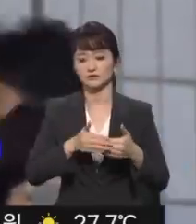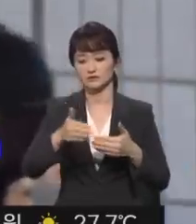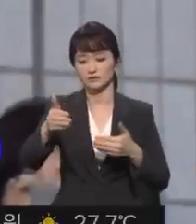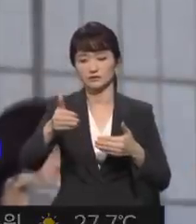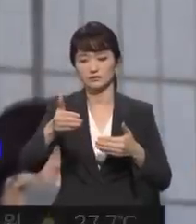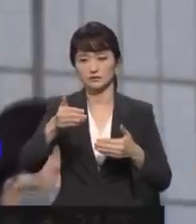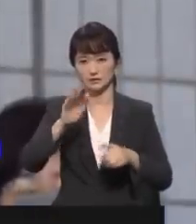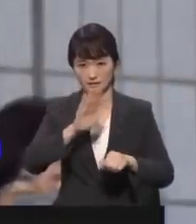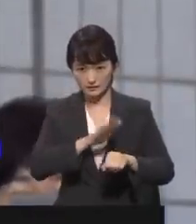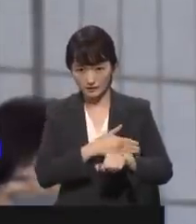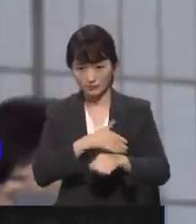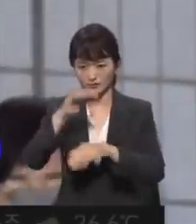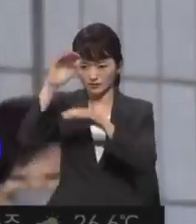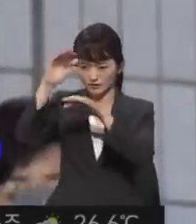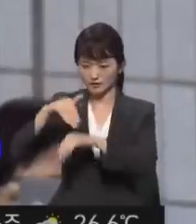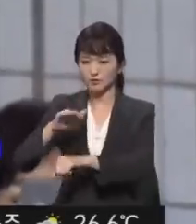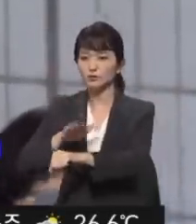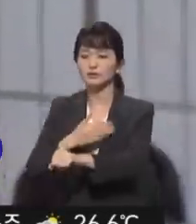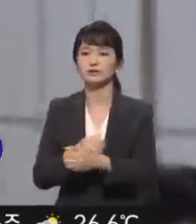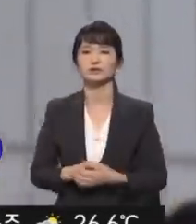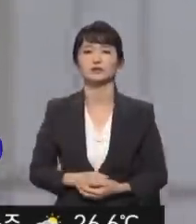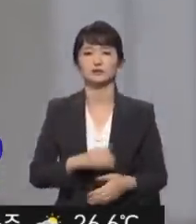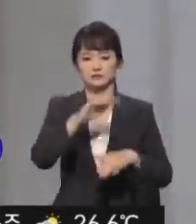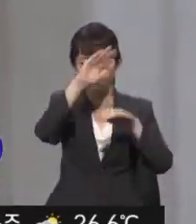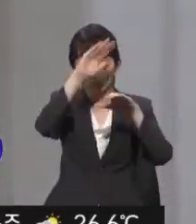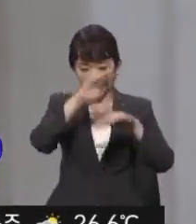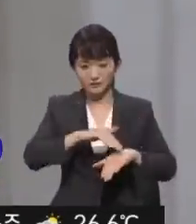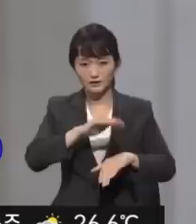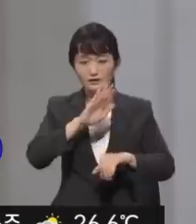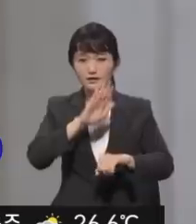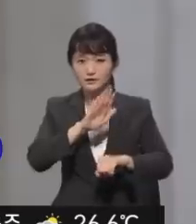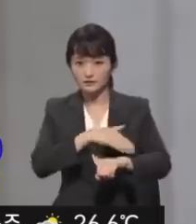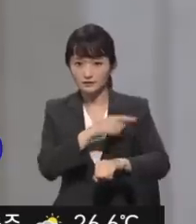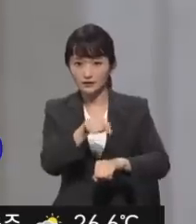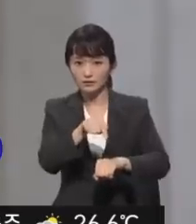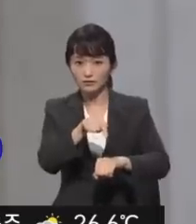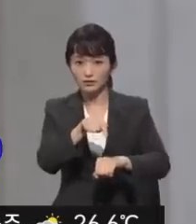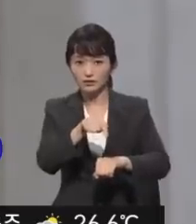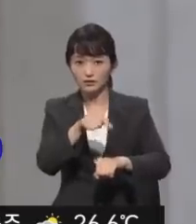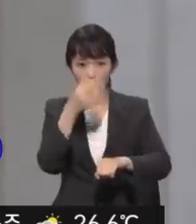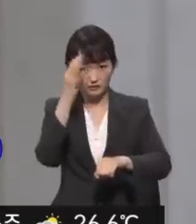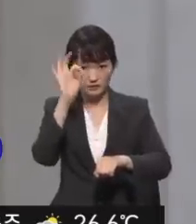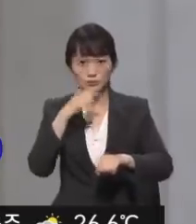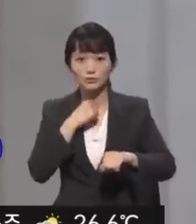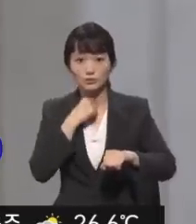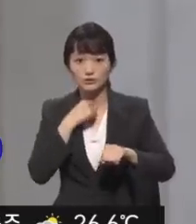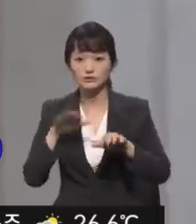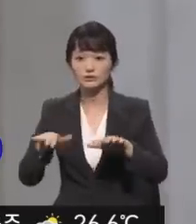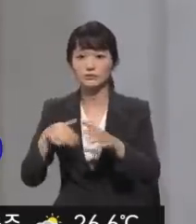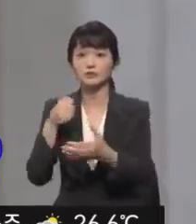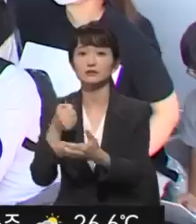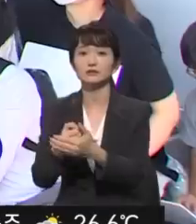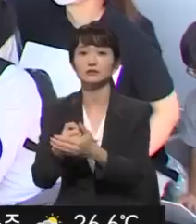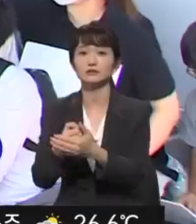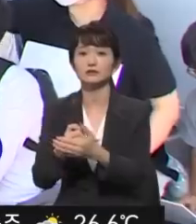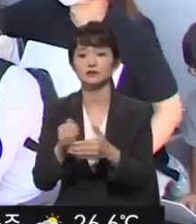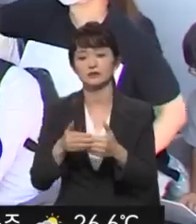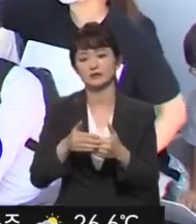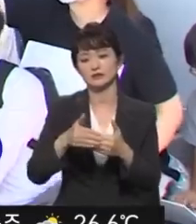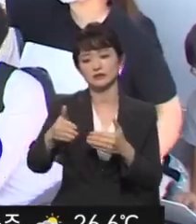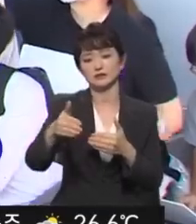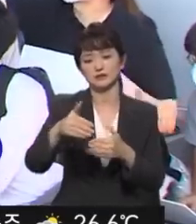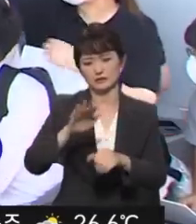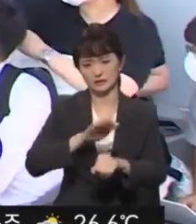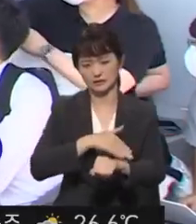하자 두가지가 있는데요 이에 어떻게 내용 하자 까지 인정을 받기를 저는 바랬습니다 그런데 이번에 결정을 보니까 저희 찾아도